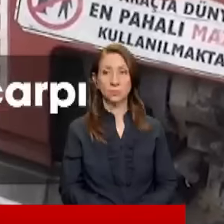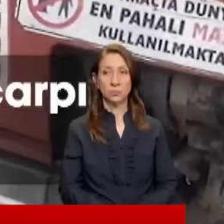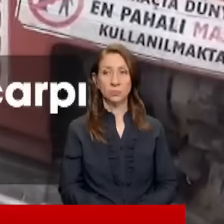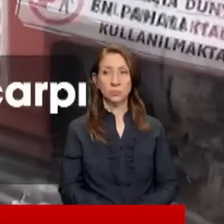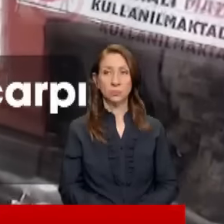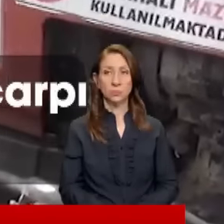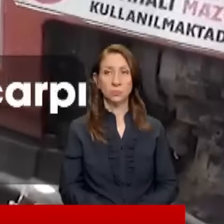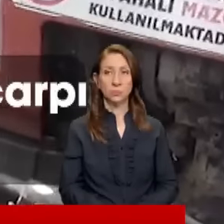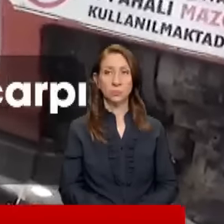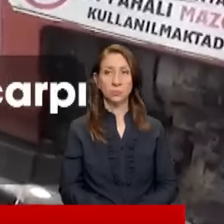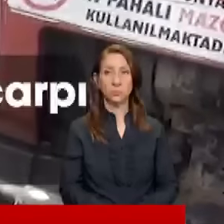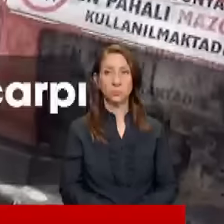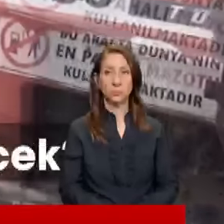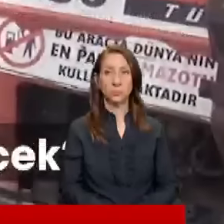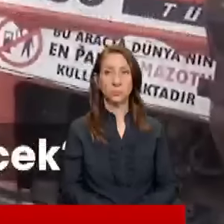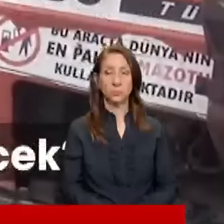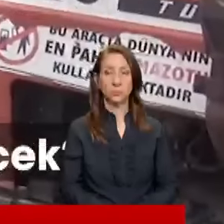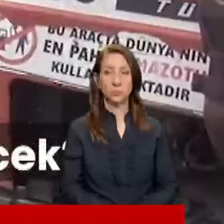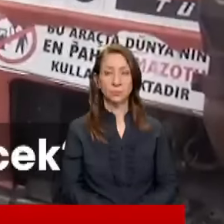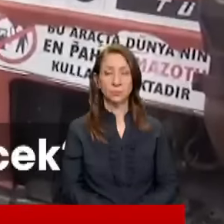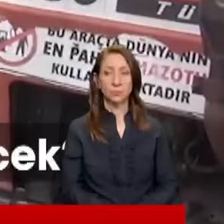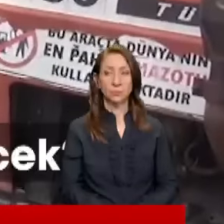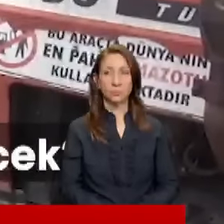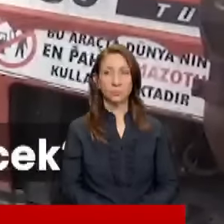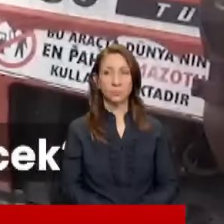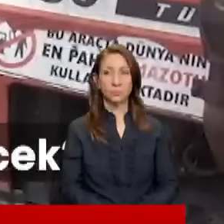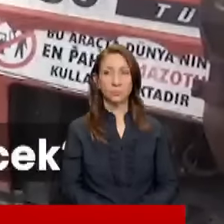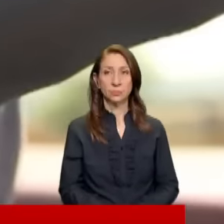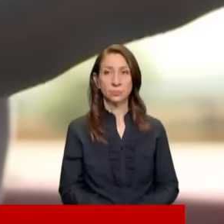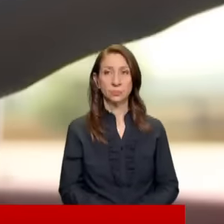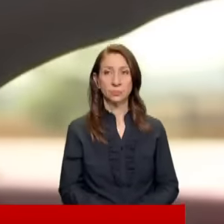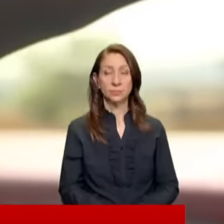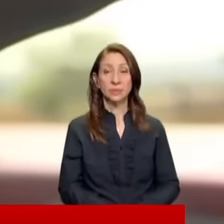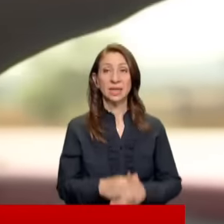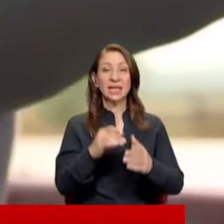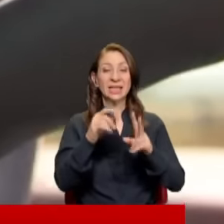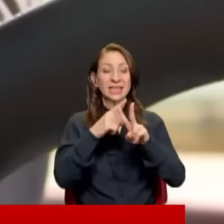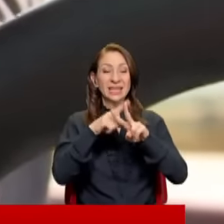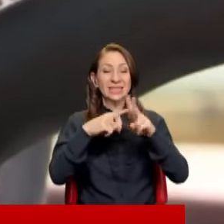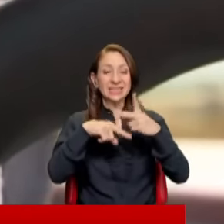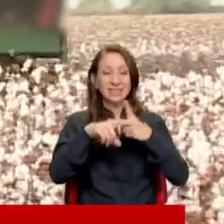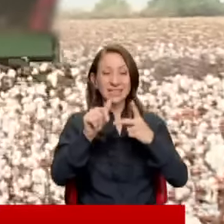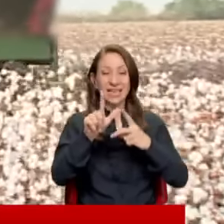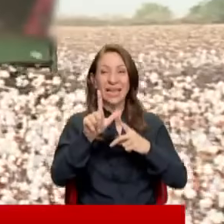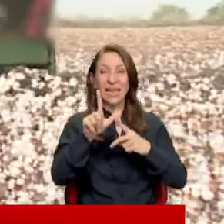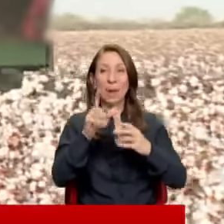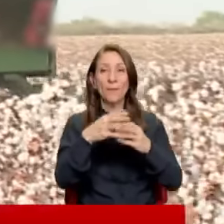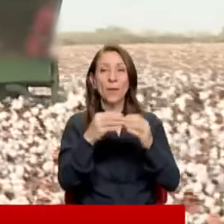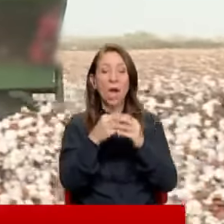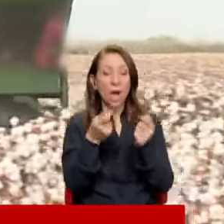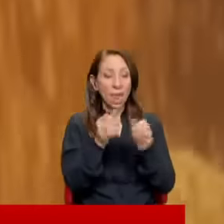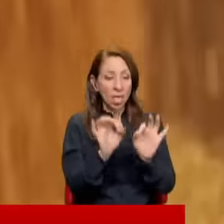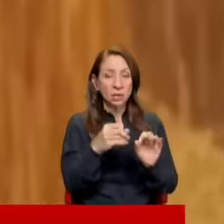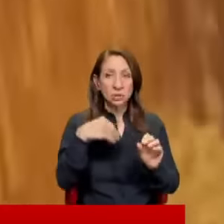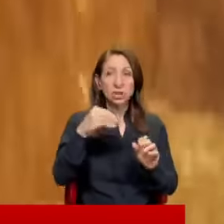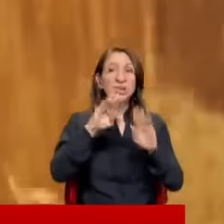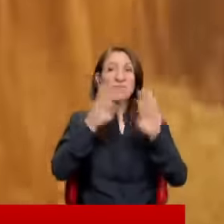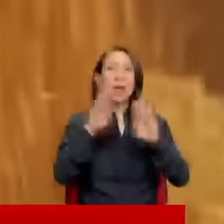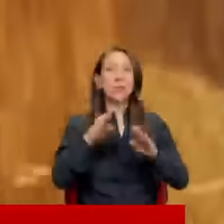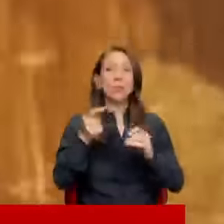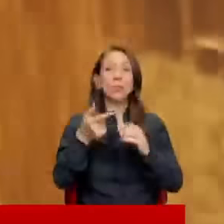başını gitti Yani durum iç açı değil biz üretmez Seek nasıl olacak dışarıdan mı gelecek Nazir Lili Çiftçiler pamuğa aynı fiyattan satıyor Trakyalı